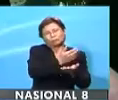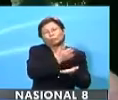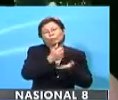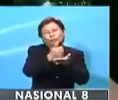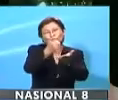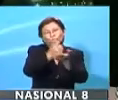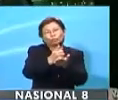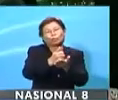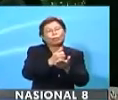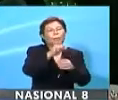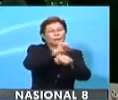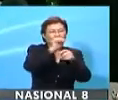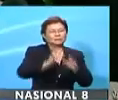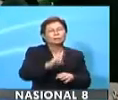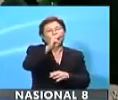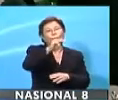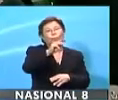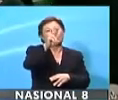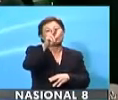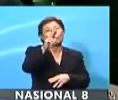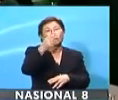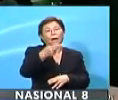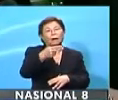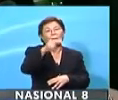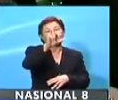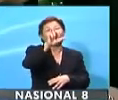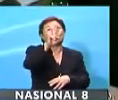muasasah yang akan